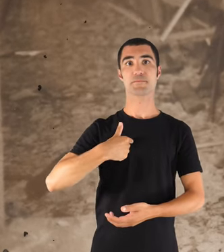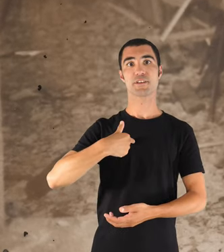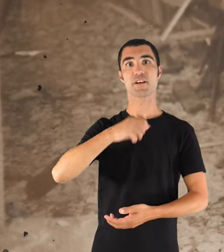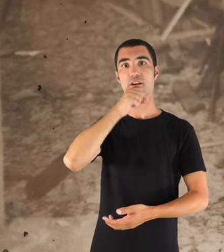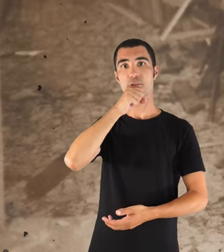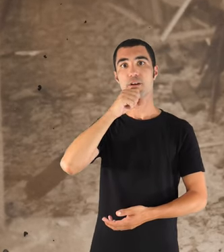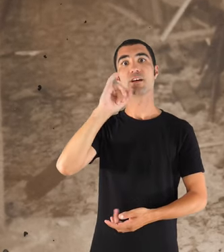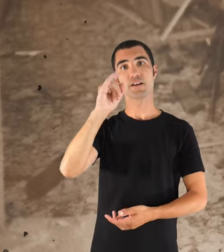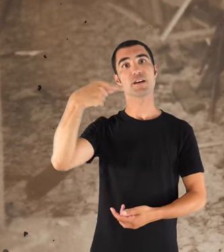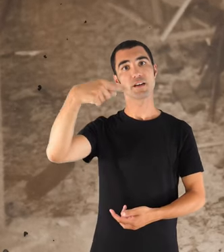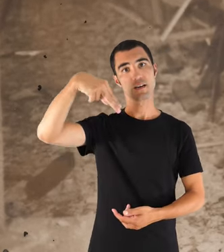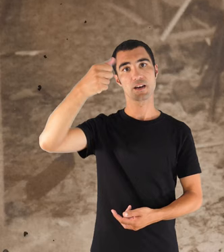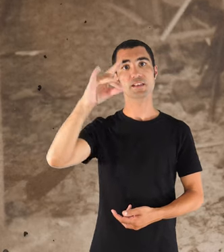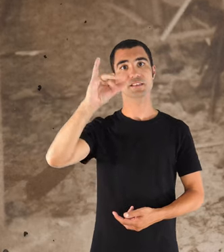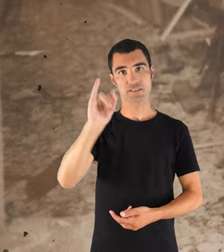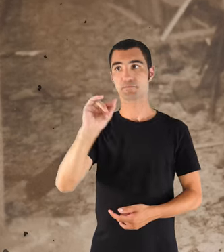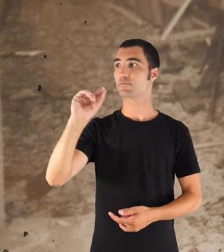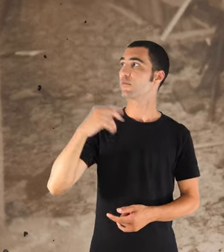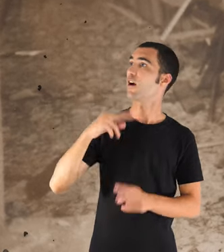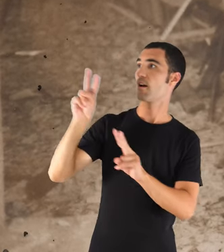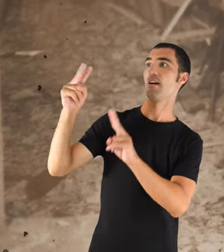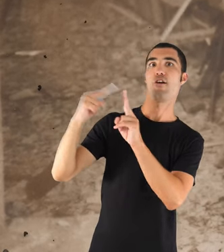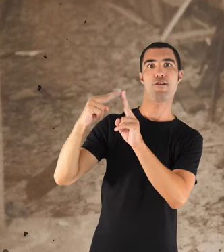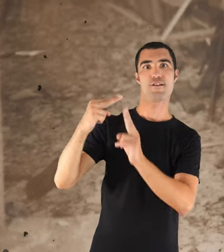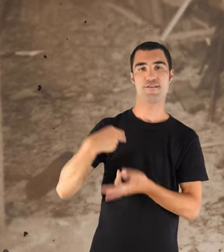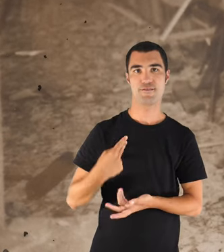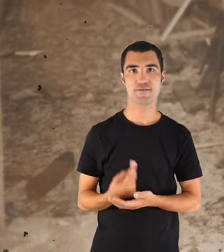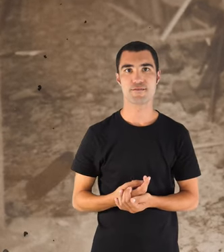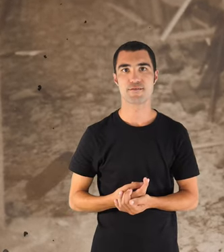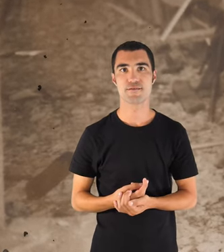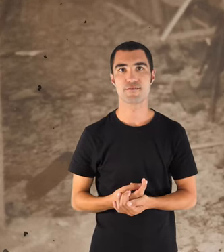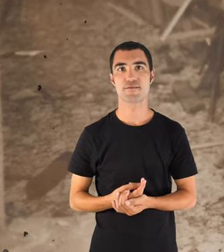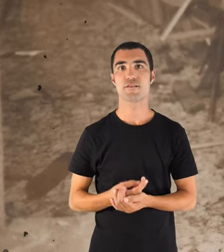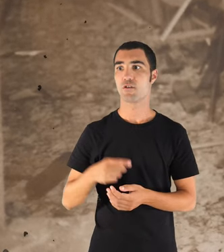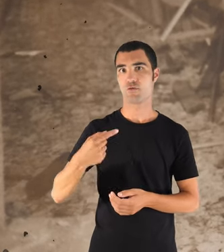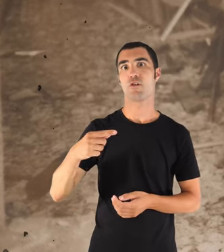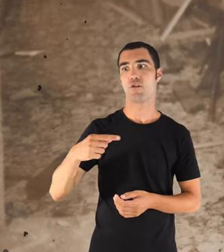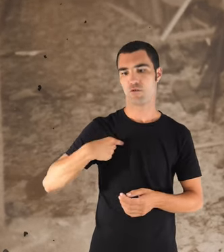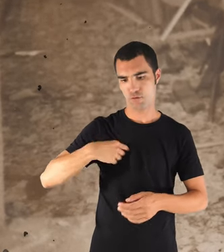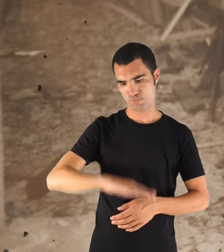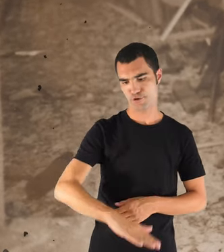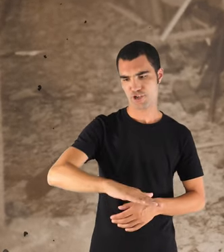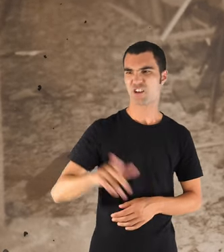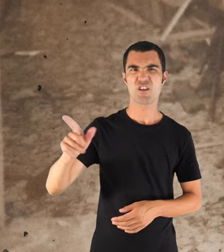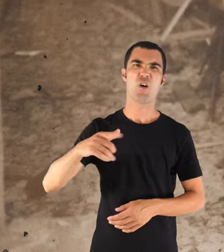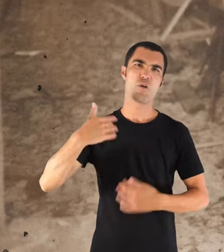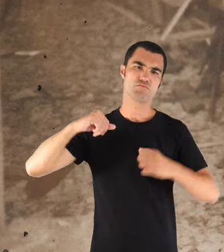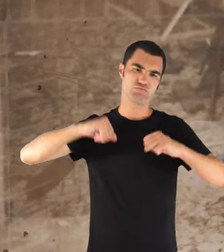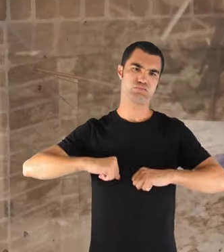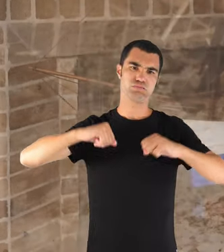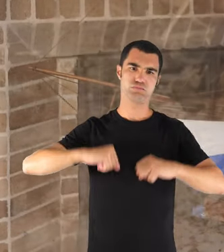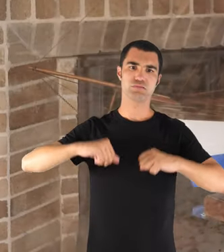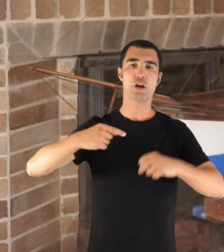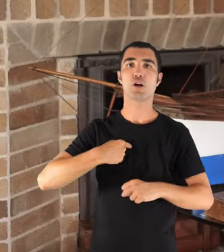Ignasi, també, i era bastant, ja tenia bastanta edat quan jo era nin, no vaig